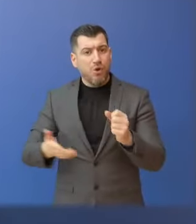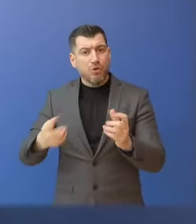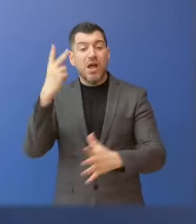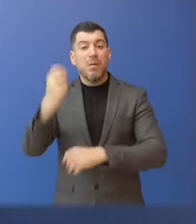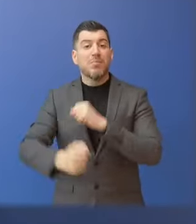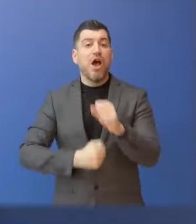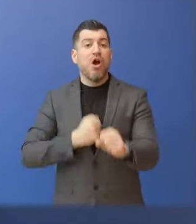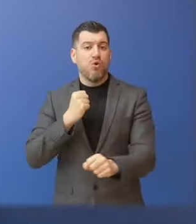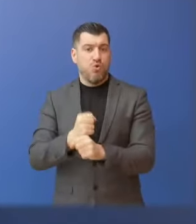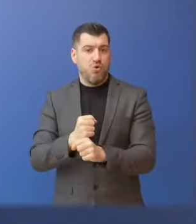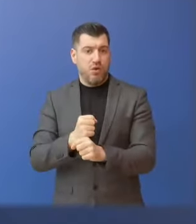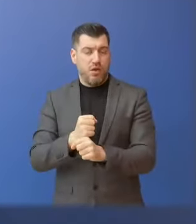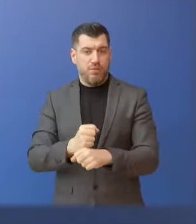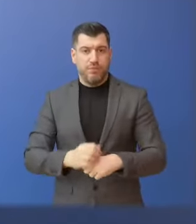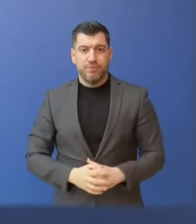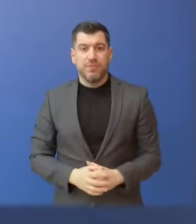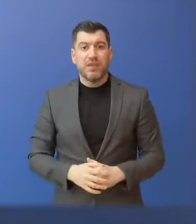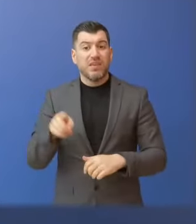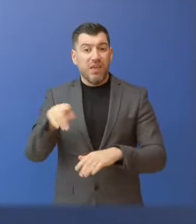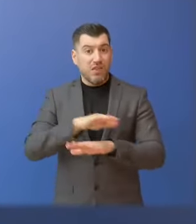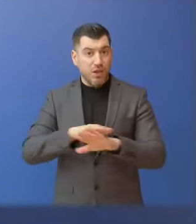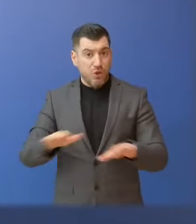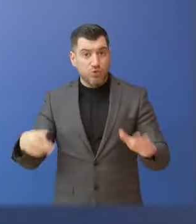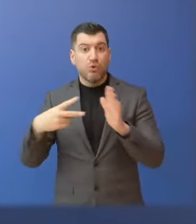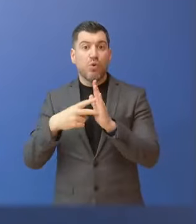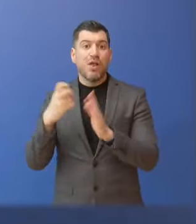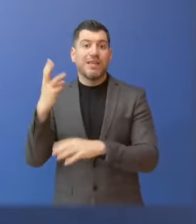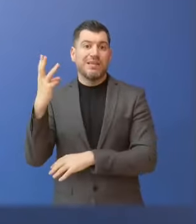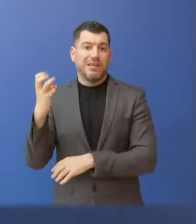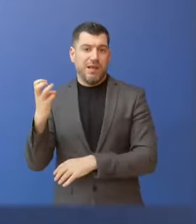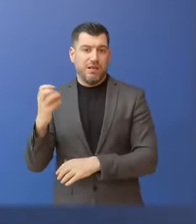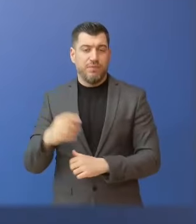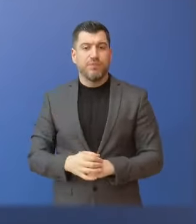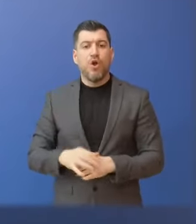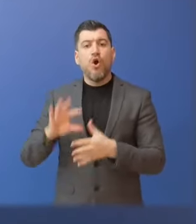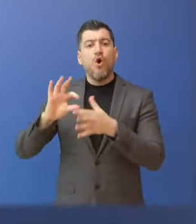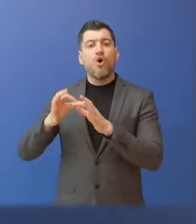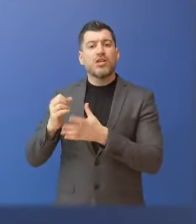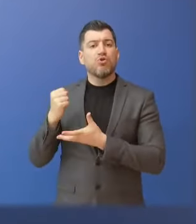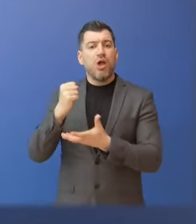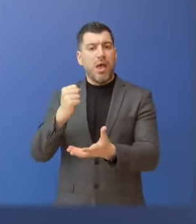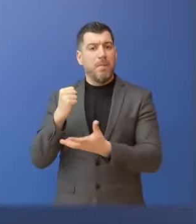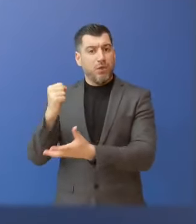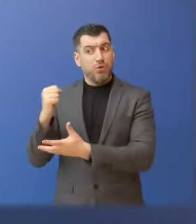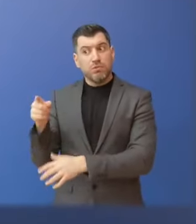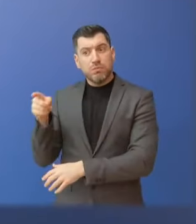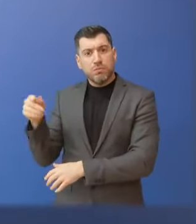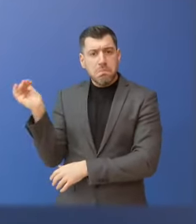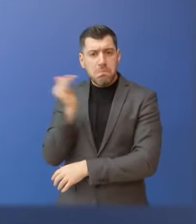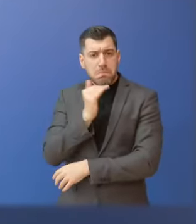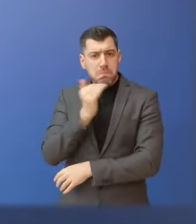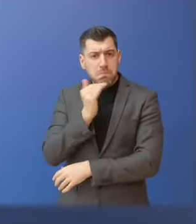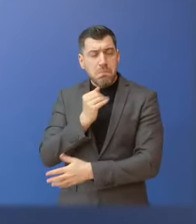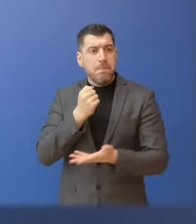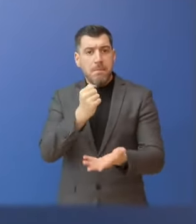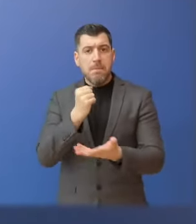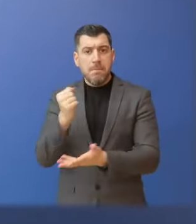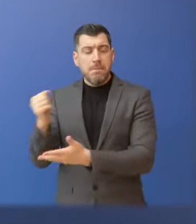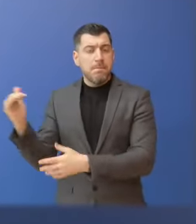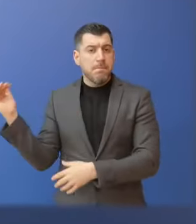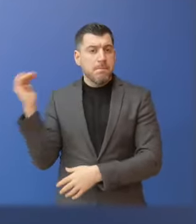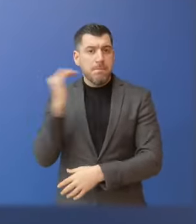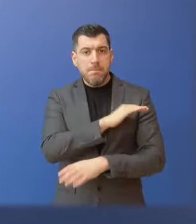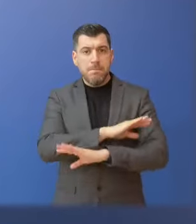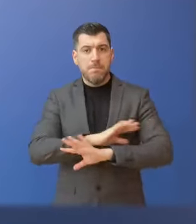το 2030 ο ελγα έχει κινηθεί με πολύ μεγάλη ταχύτητα στην αποζημίωση του φυτικού κεφαλαίου ενώ